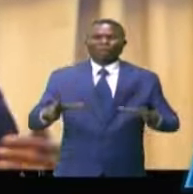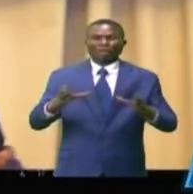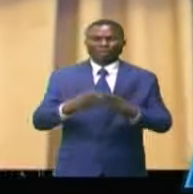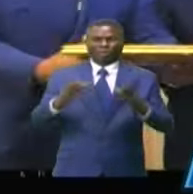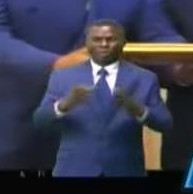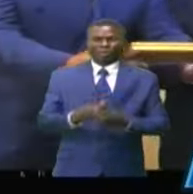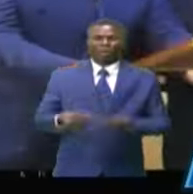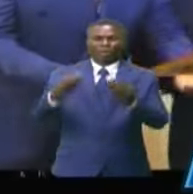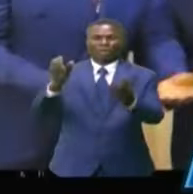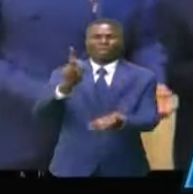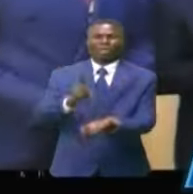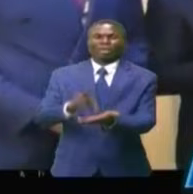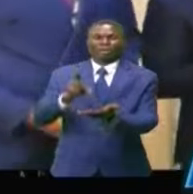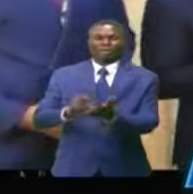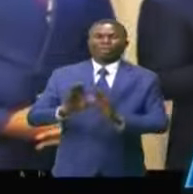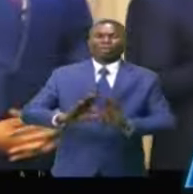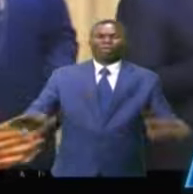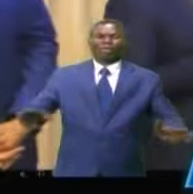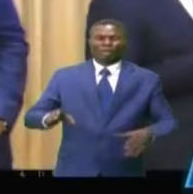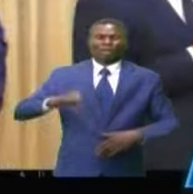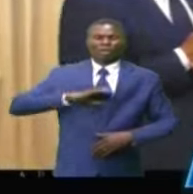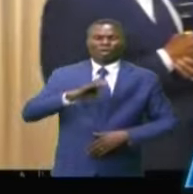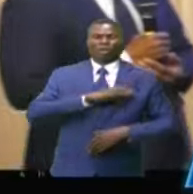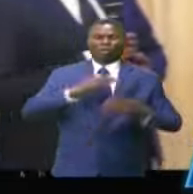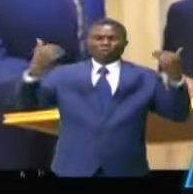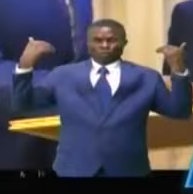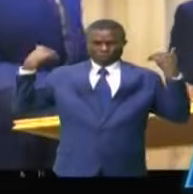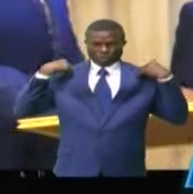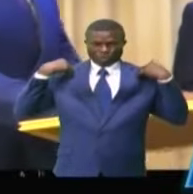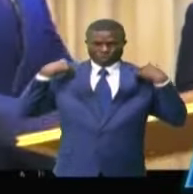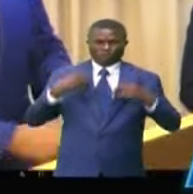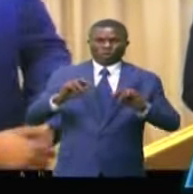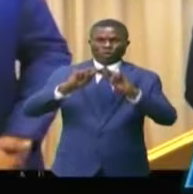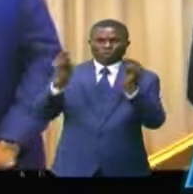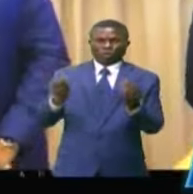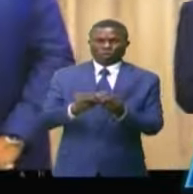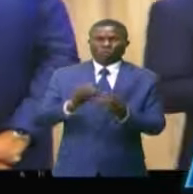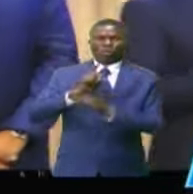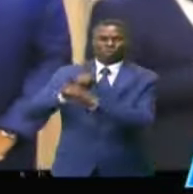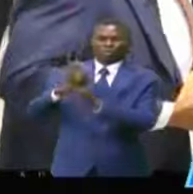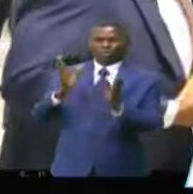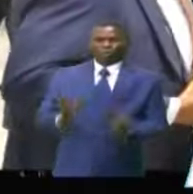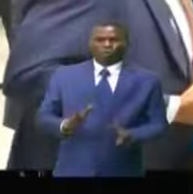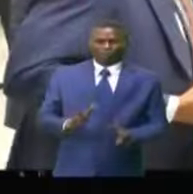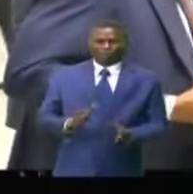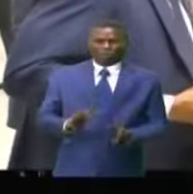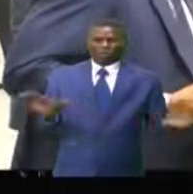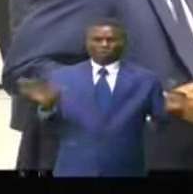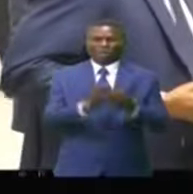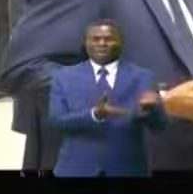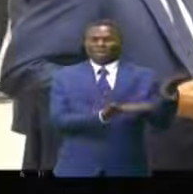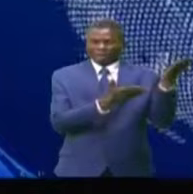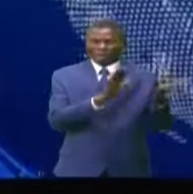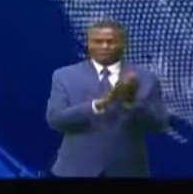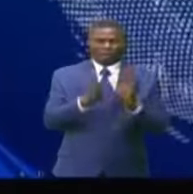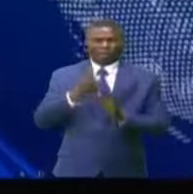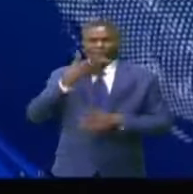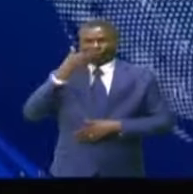par la remise de diplôme de mérite au comité de gestion par la délégation syndicale pour joindre l'utile à